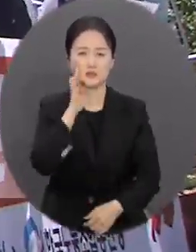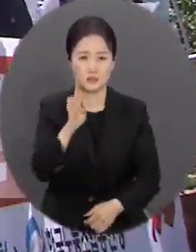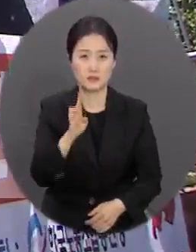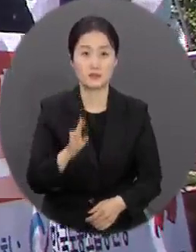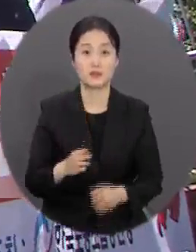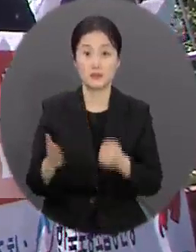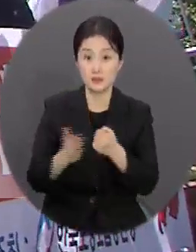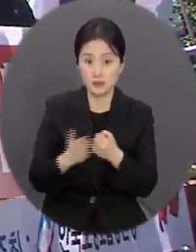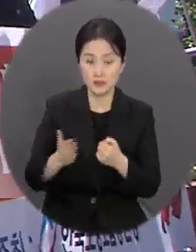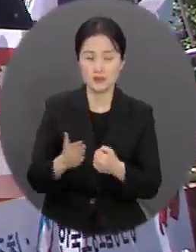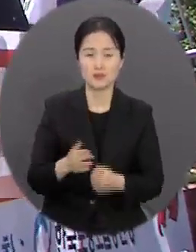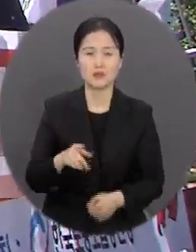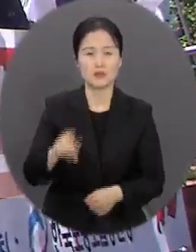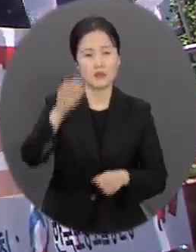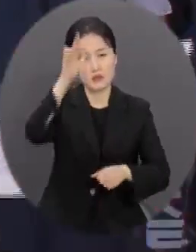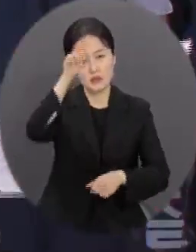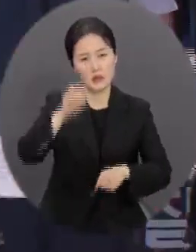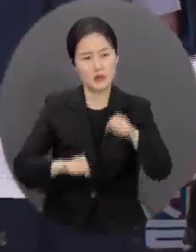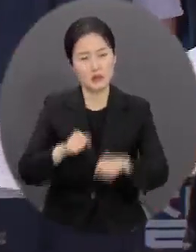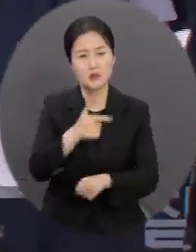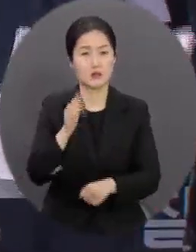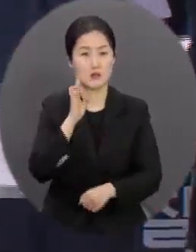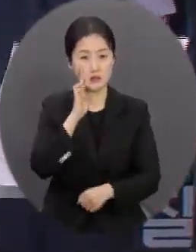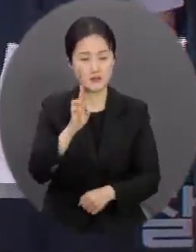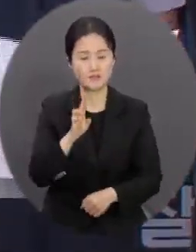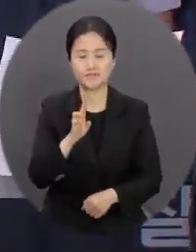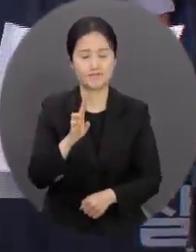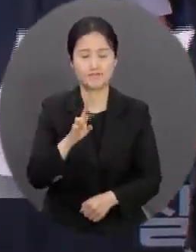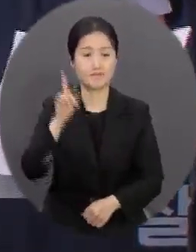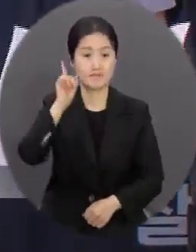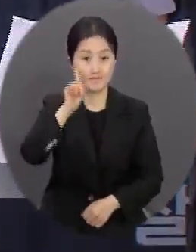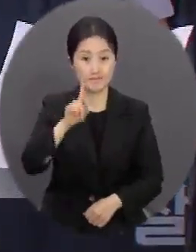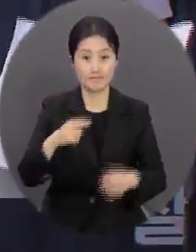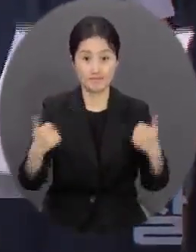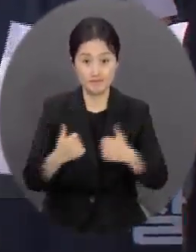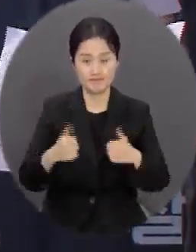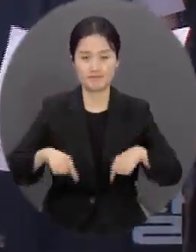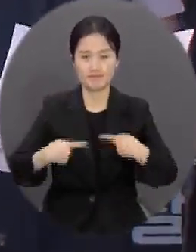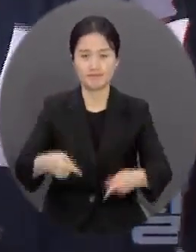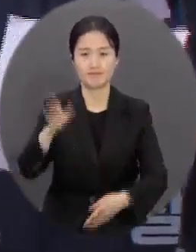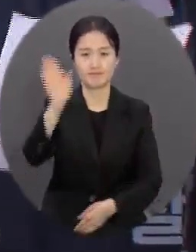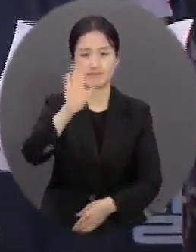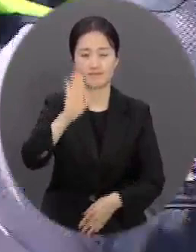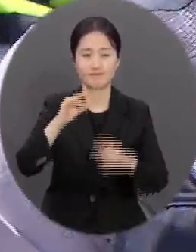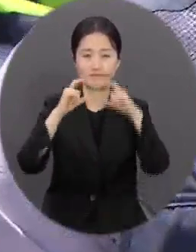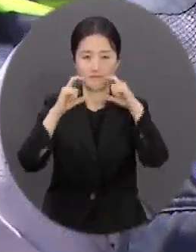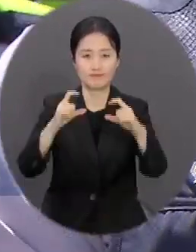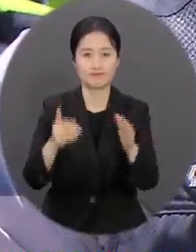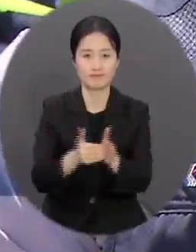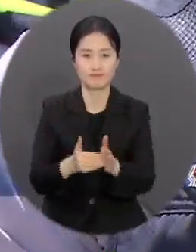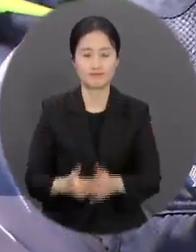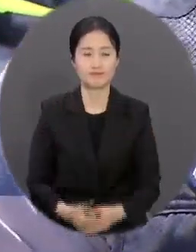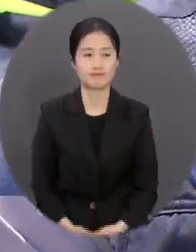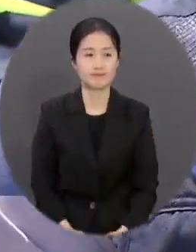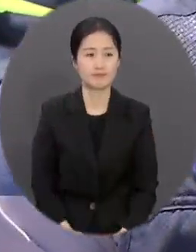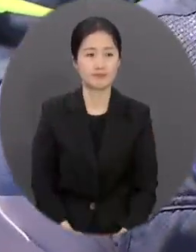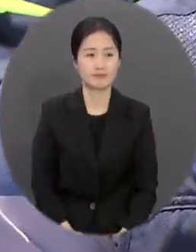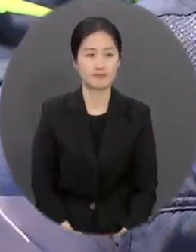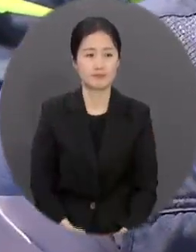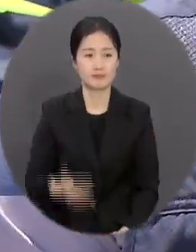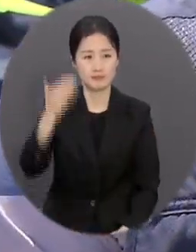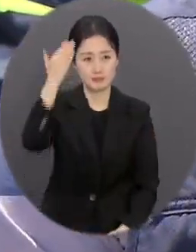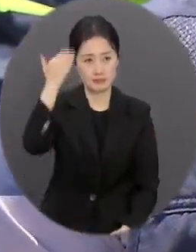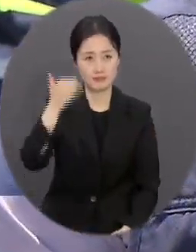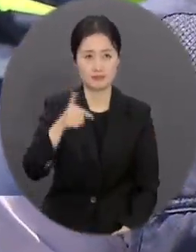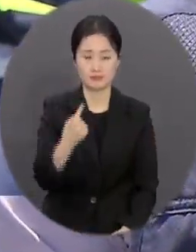규탄하고 내일 예정된 노사정 대표자 회의에 불참하겠다며 대정부 투쟁을 선언했습니다. 한국노총은